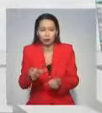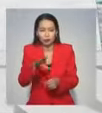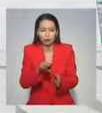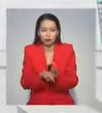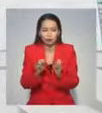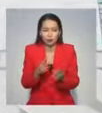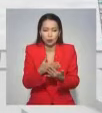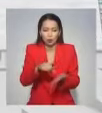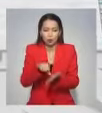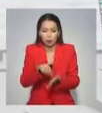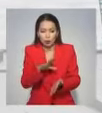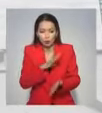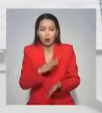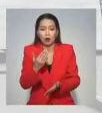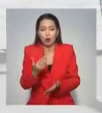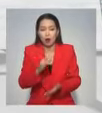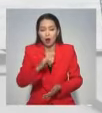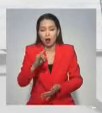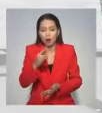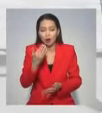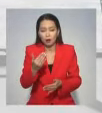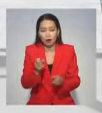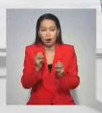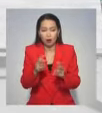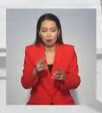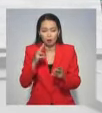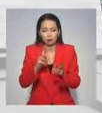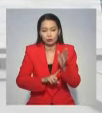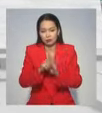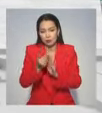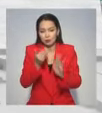орталық Қазақстанның авиациялық әкімшілігінің апаттық жоспарын іске қосты.